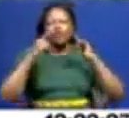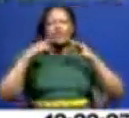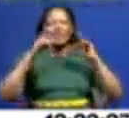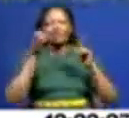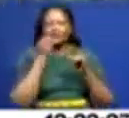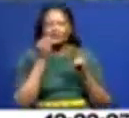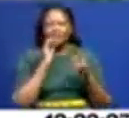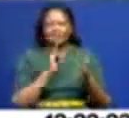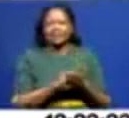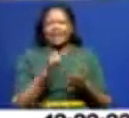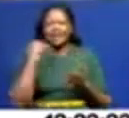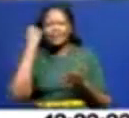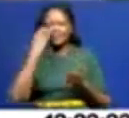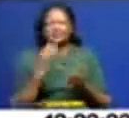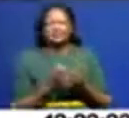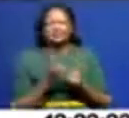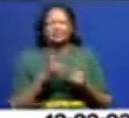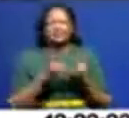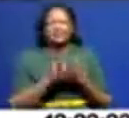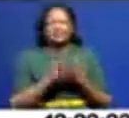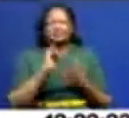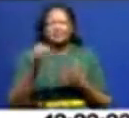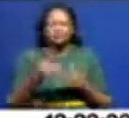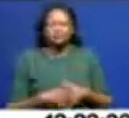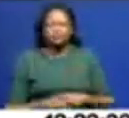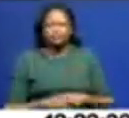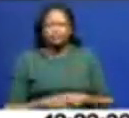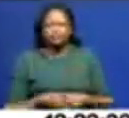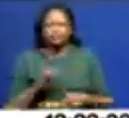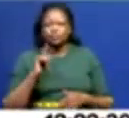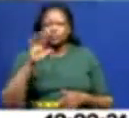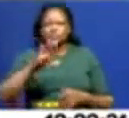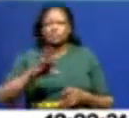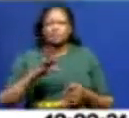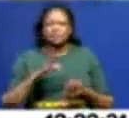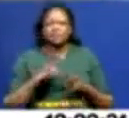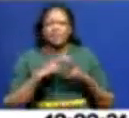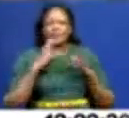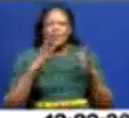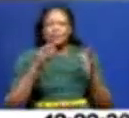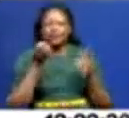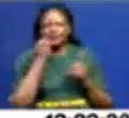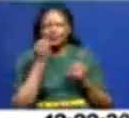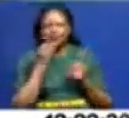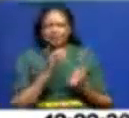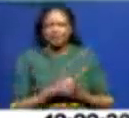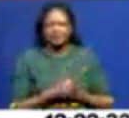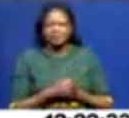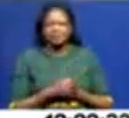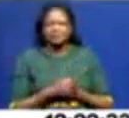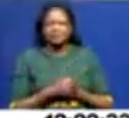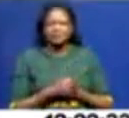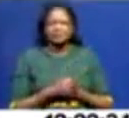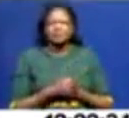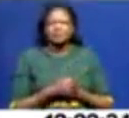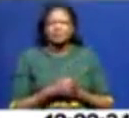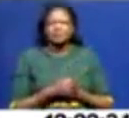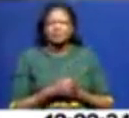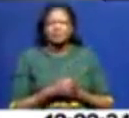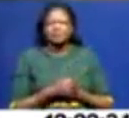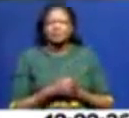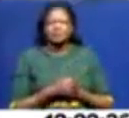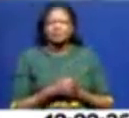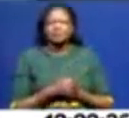vya kuvutia vya mji huo. Mtaa moja maarufu wa vyakula katika mji wa Dongying, mkoa